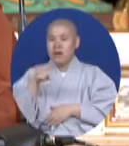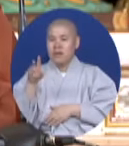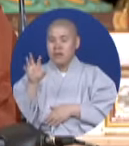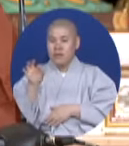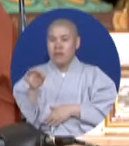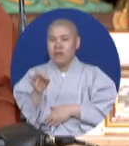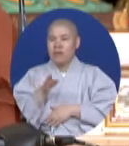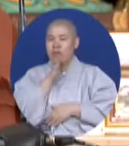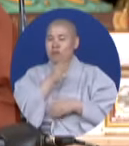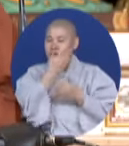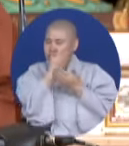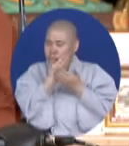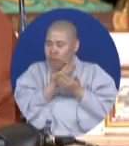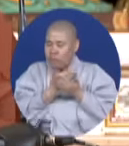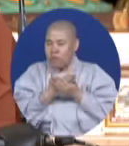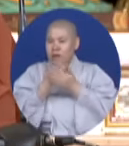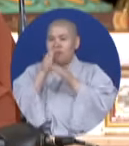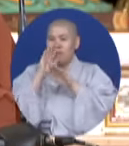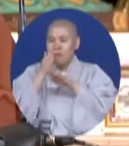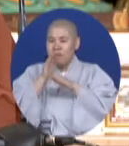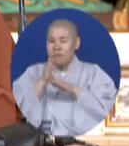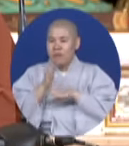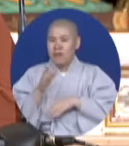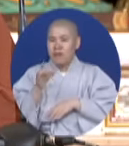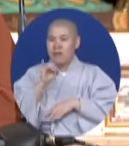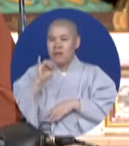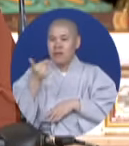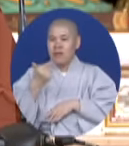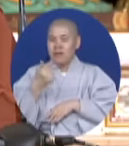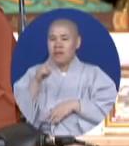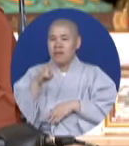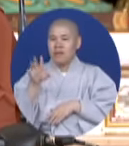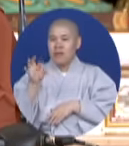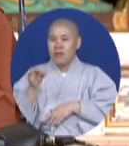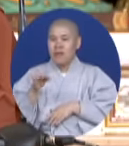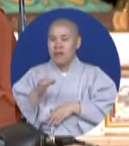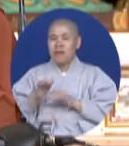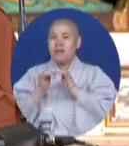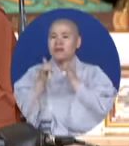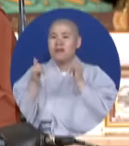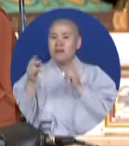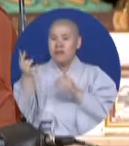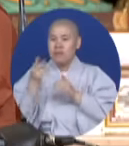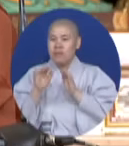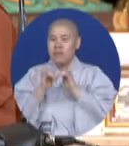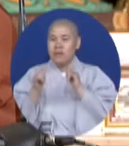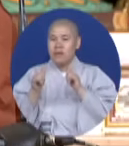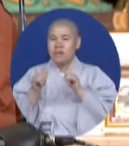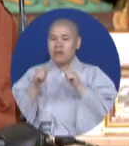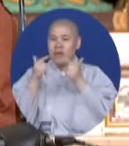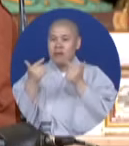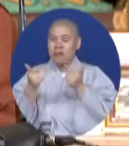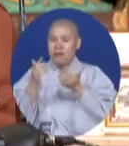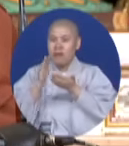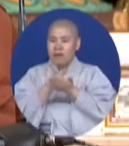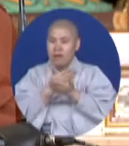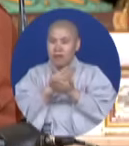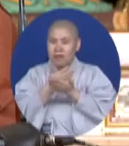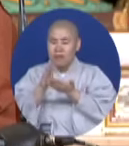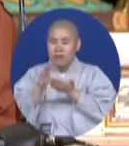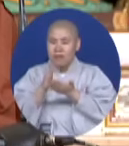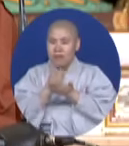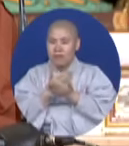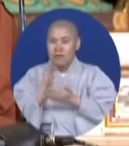참 중요한 해석입니다. 인상은 뭐냐 사람과 사람 아닌 것과를 갈라요.